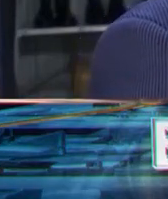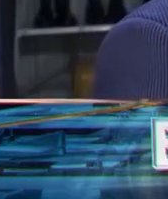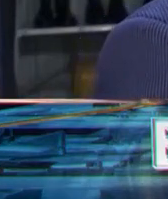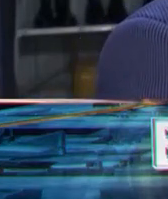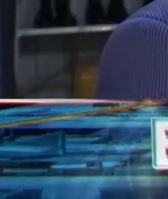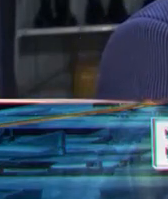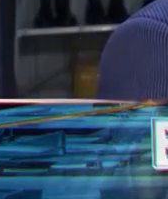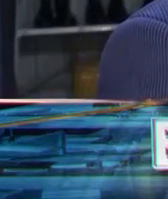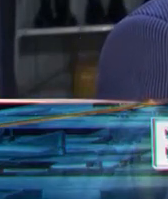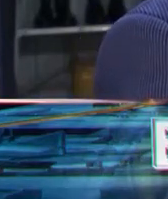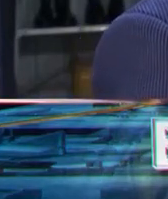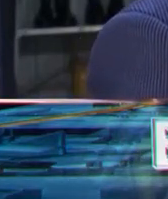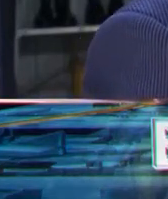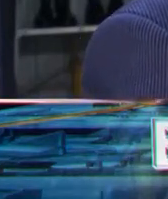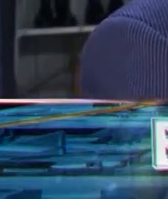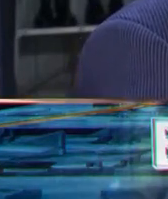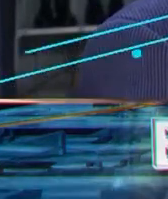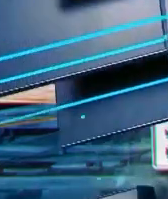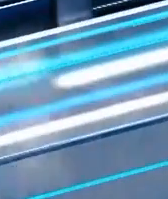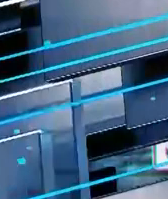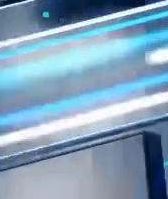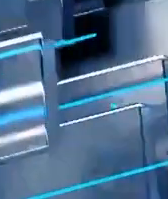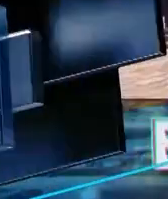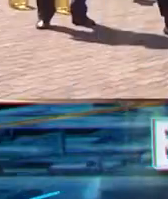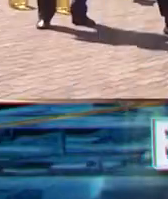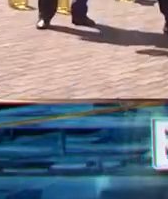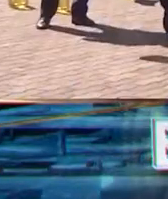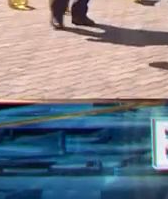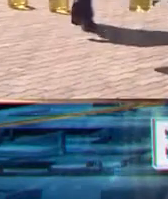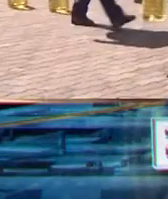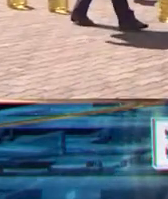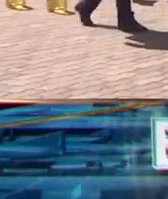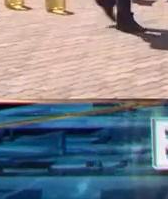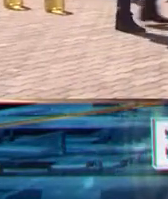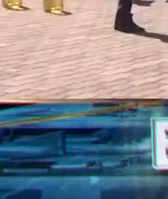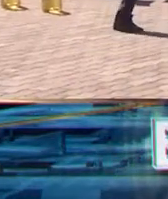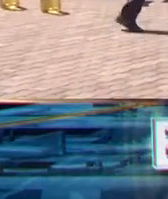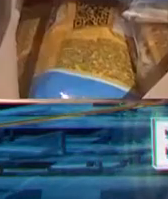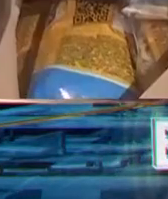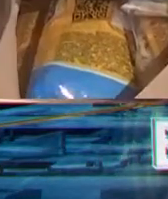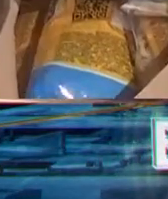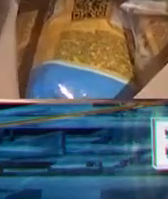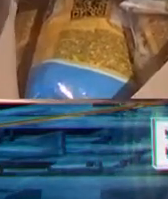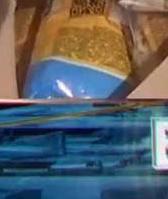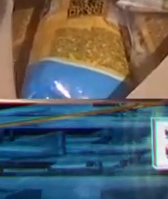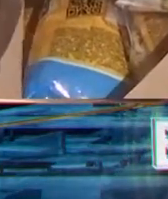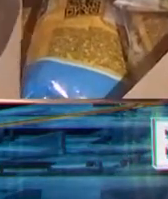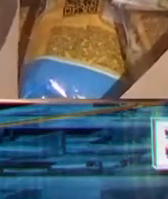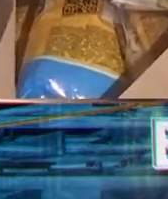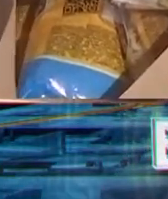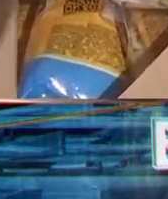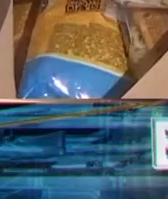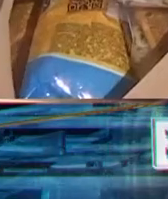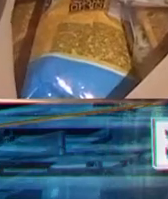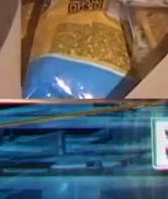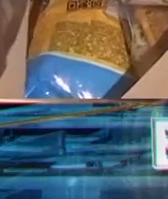жеңілдетілген несие түрі арқылы несиеленіп отыр. Талдықорғанда 200 отбасыға қайырымдылық көмек көрсетілді. Игілікті іс